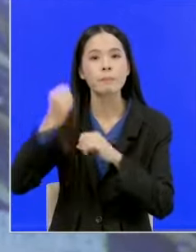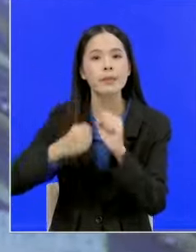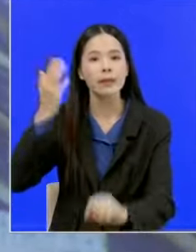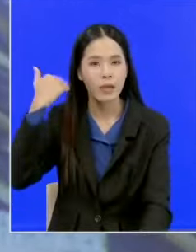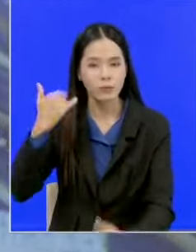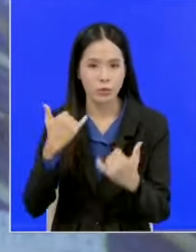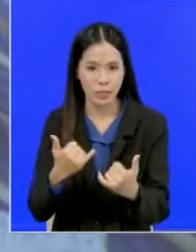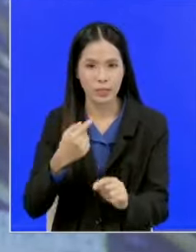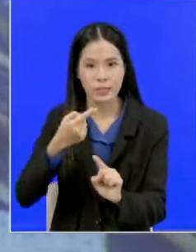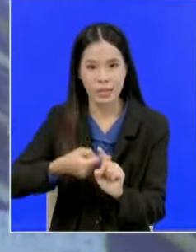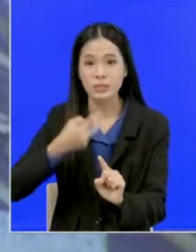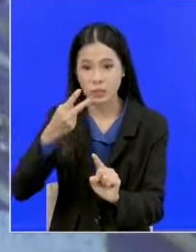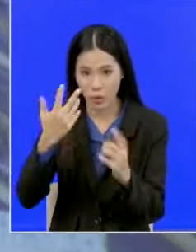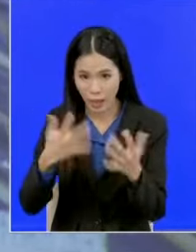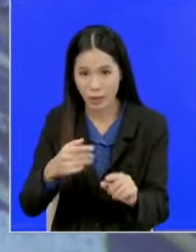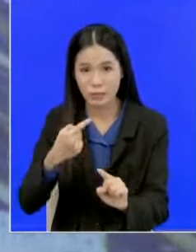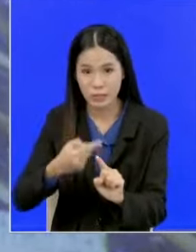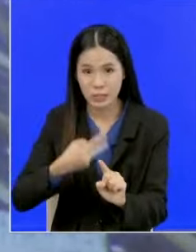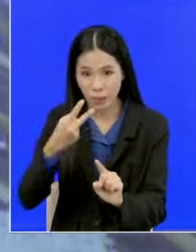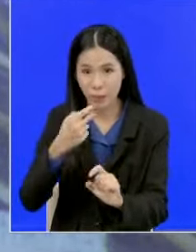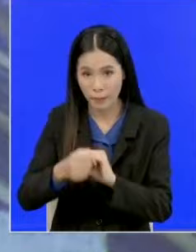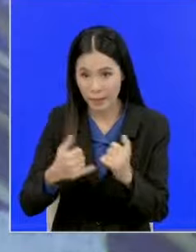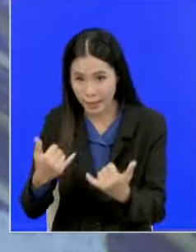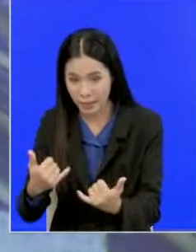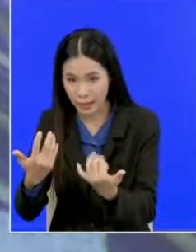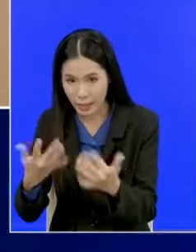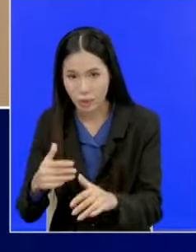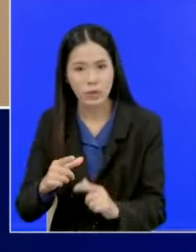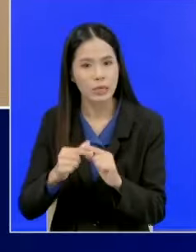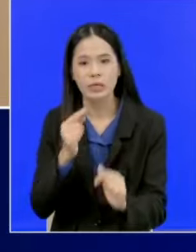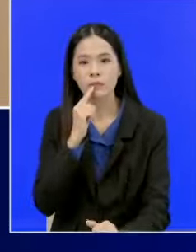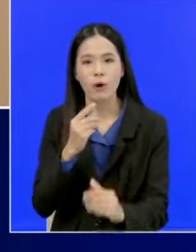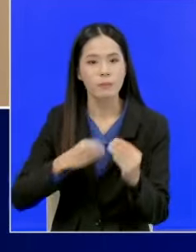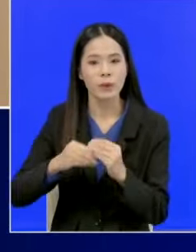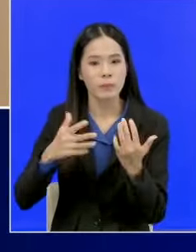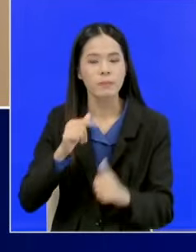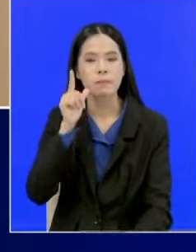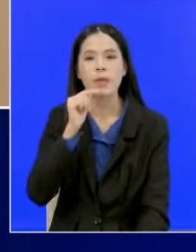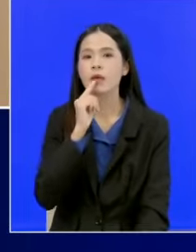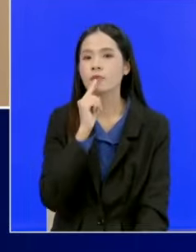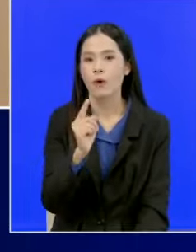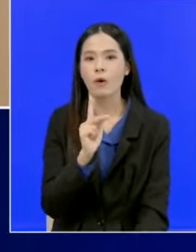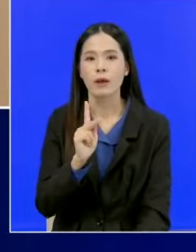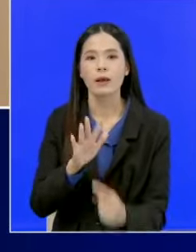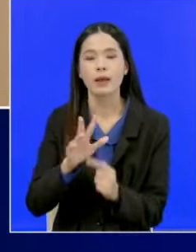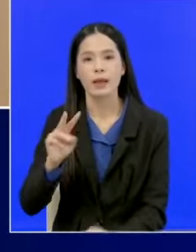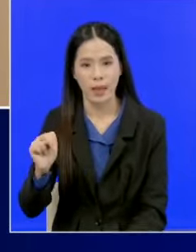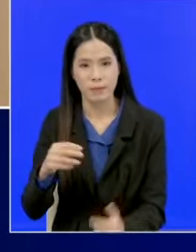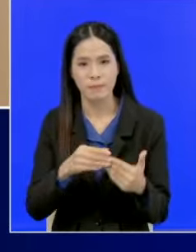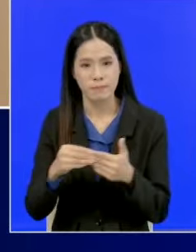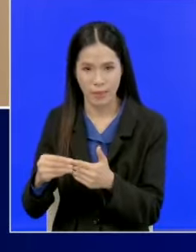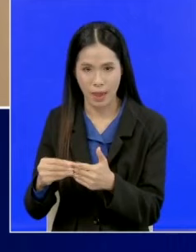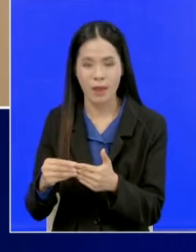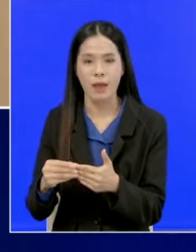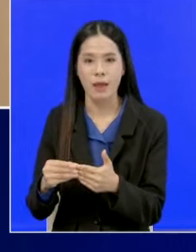ตอนนี้เข้าเดือนกุมภาพันธ์เดือนที่2ของปีต่อมาแล้วนะคะคดีไม่คืบหน้าคุณแม่เลยไปร้องกับกันจอมพลังให้ช่วยพาไปตาม